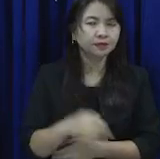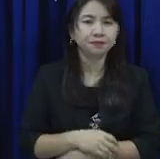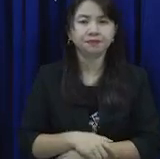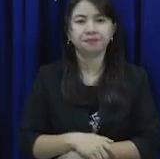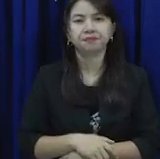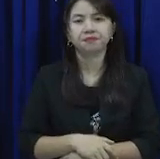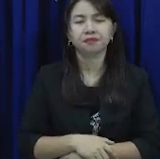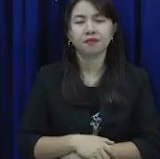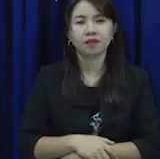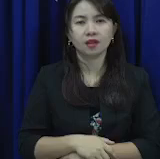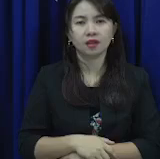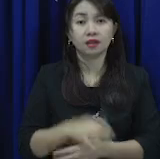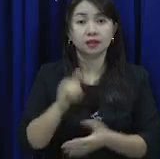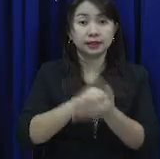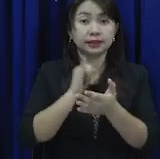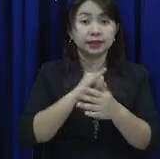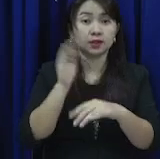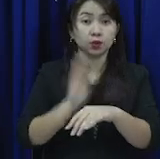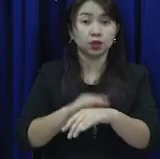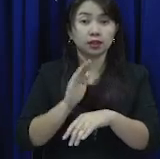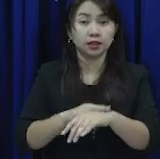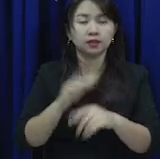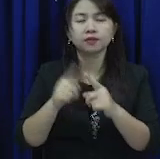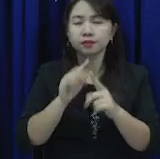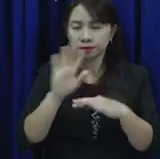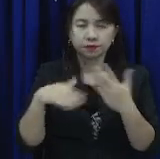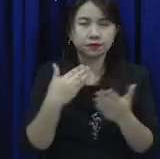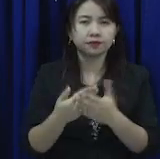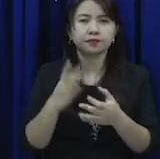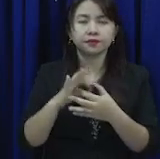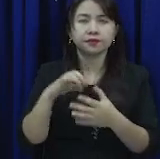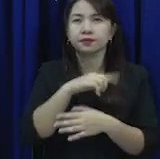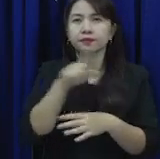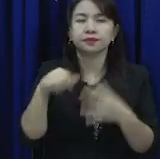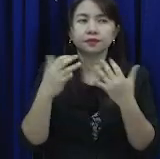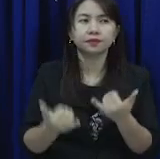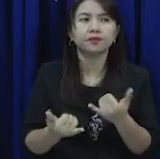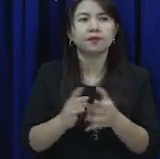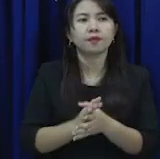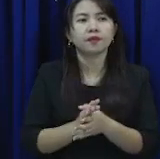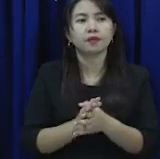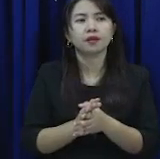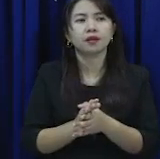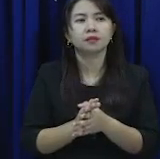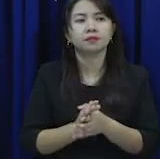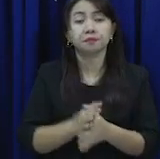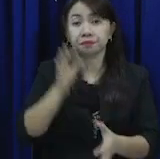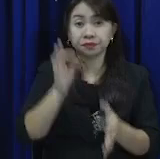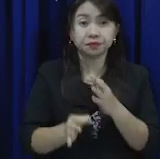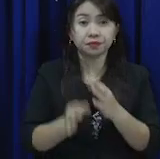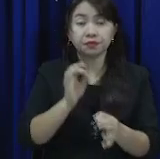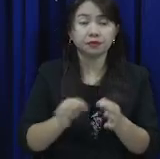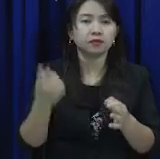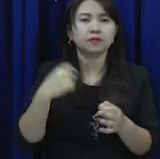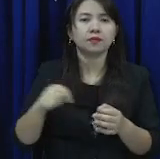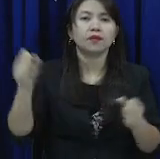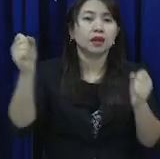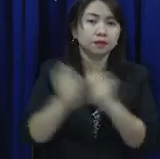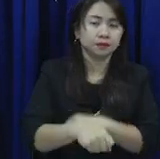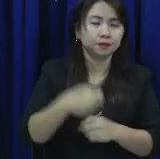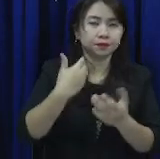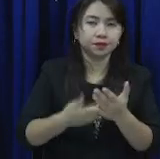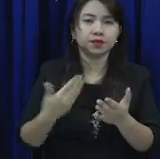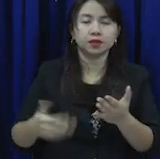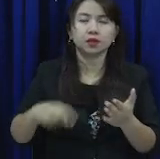a ano a warning dapat sa baat sa inyo kapagka yung pinaka minimal na Magagawa sana natin sa